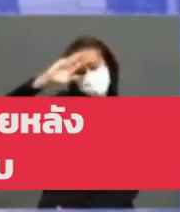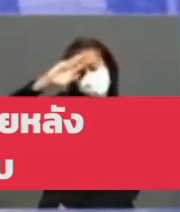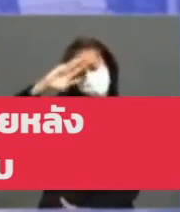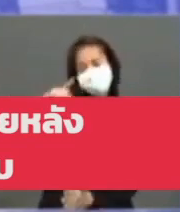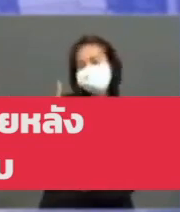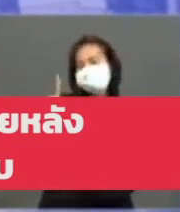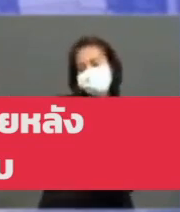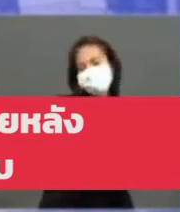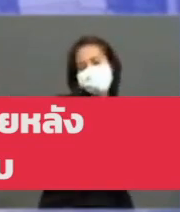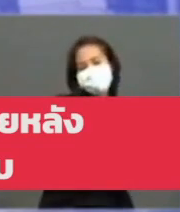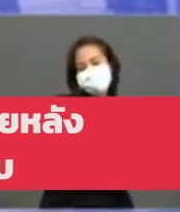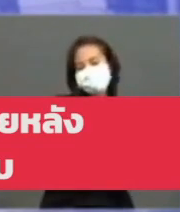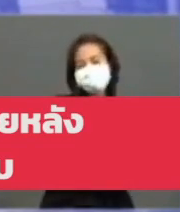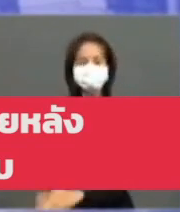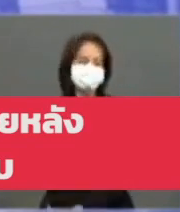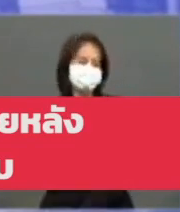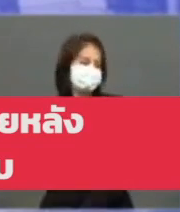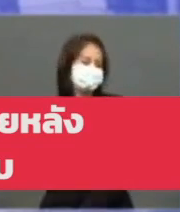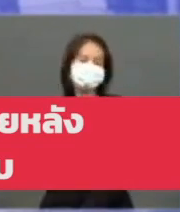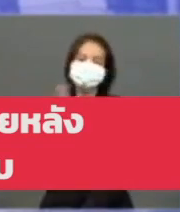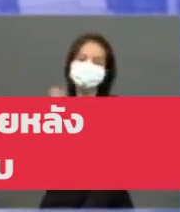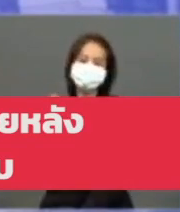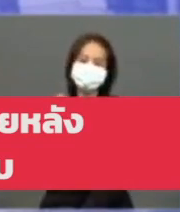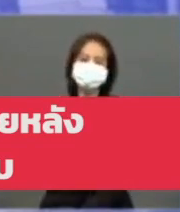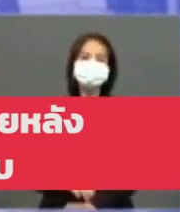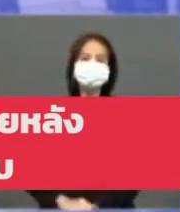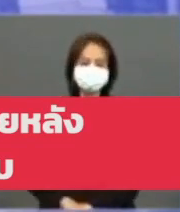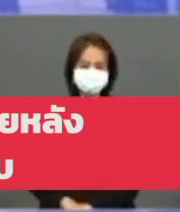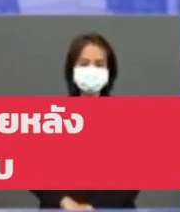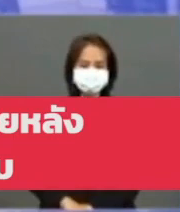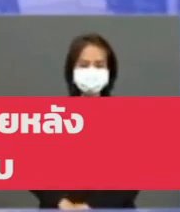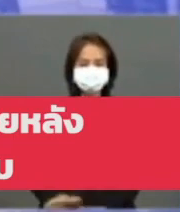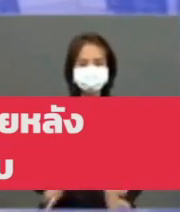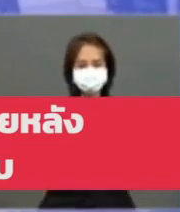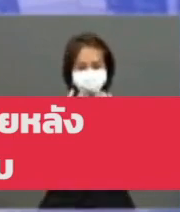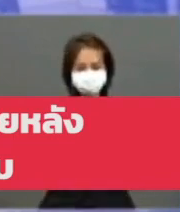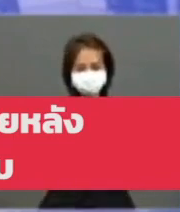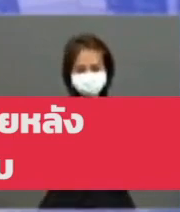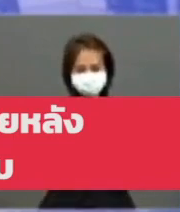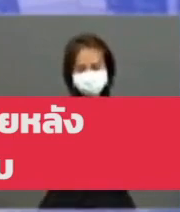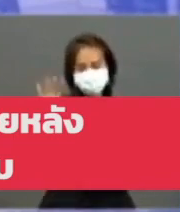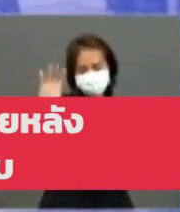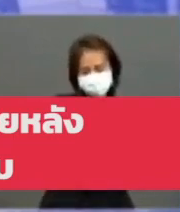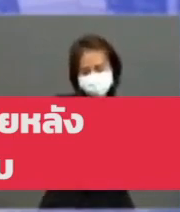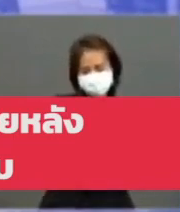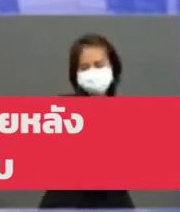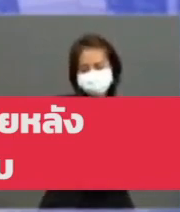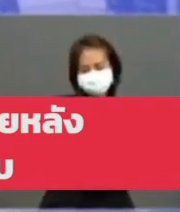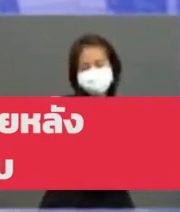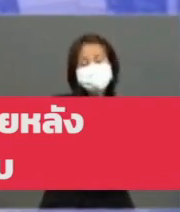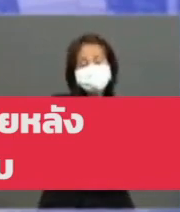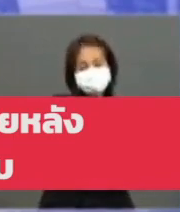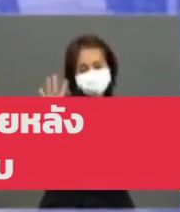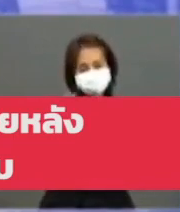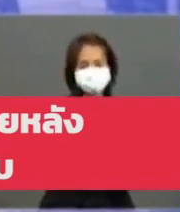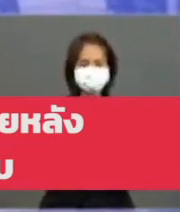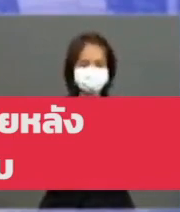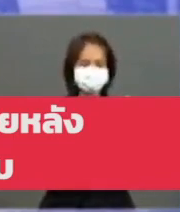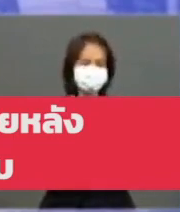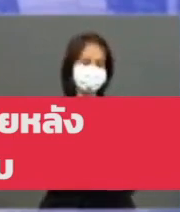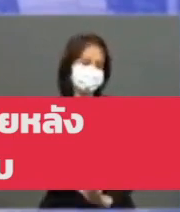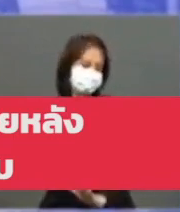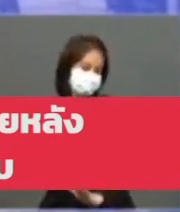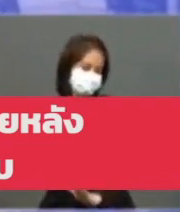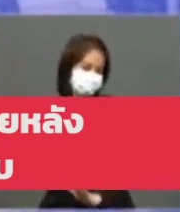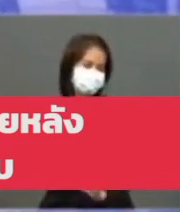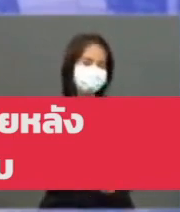าจำนวนผู้เสียชีวิต12รายมีสาเหตุการเสียชีวิตที่ชัดเจนไม่ได้เกิดจากการเสียชีวิตจากการฉีดวัคซีนโดยยืนยันว่าการพิจารณาเหตุ